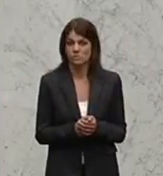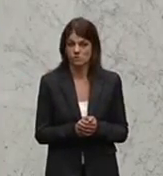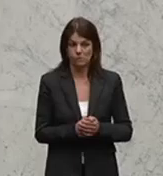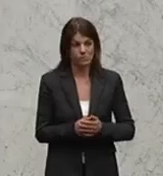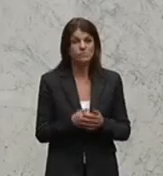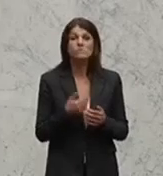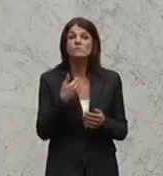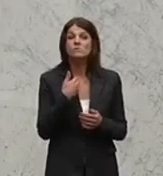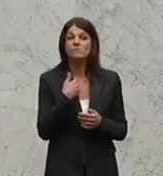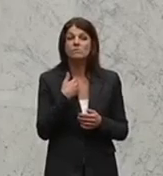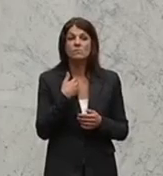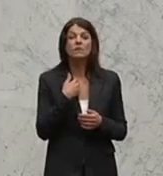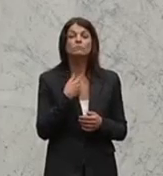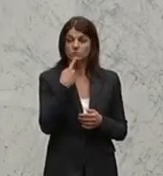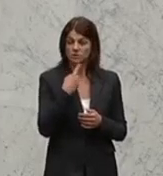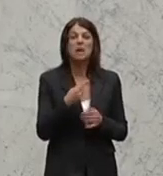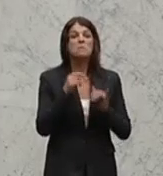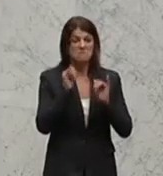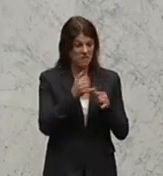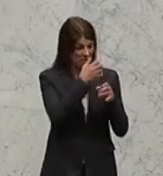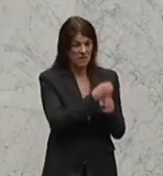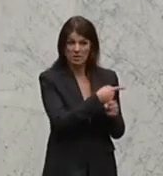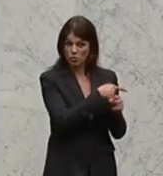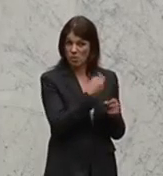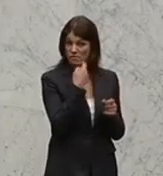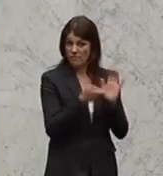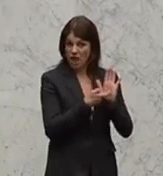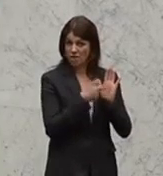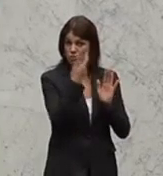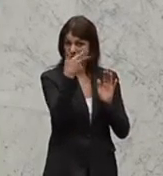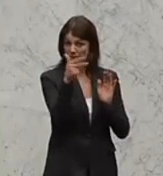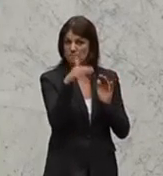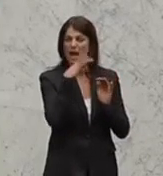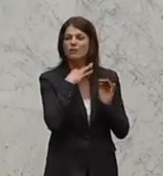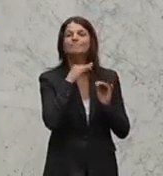Ausdrücklich stelle ich die verfassungsmäßig erforderliche Zweidrittelmehrheit fest.